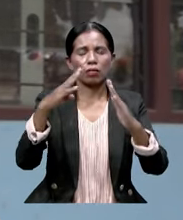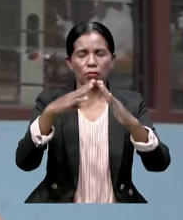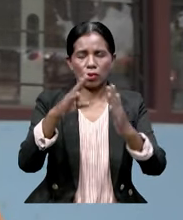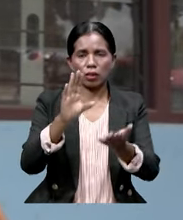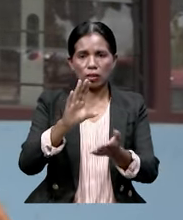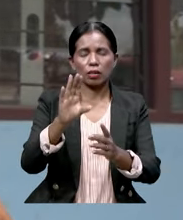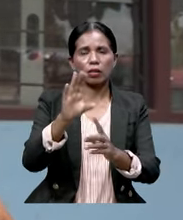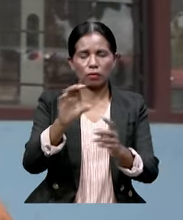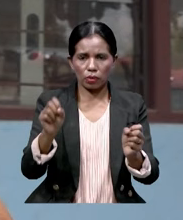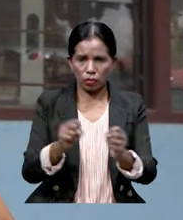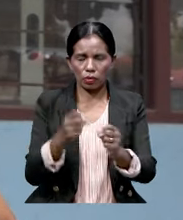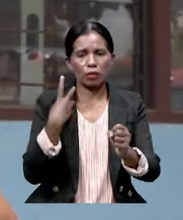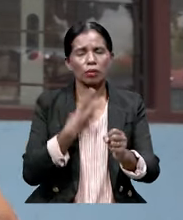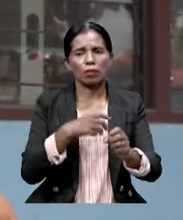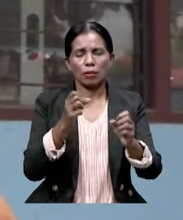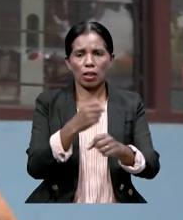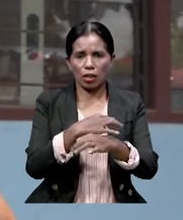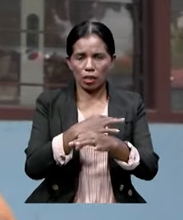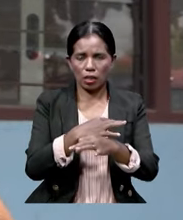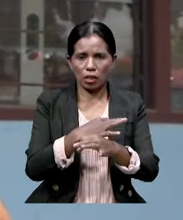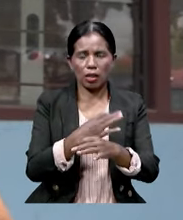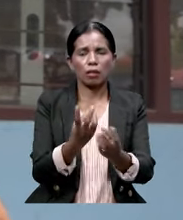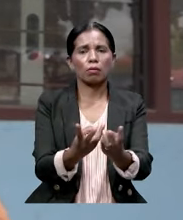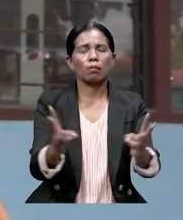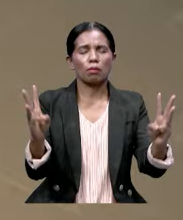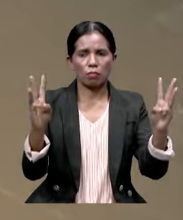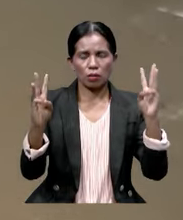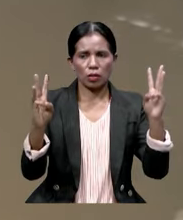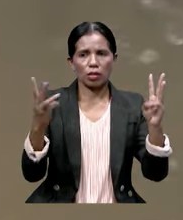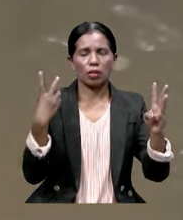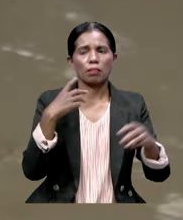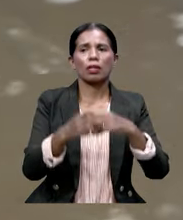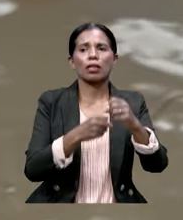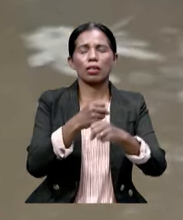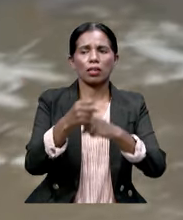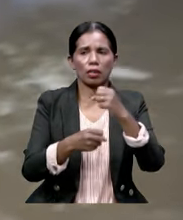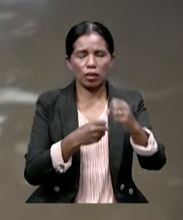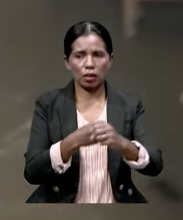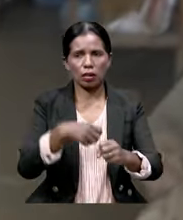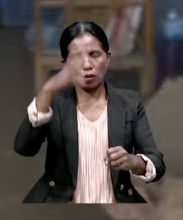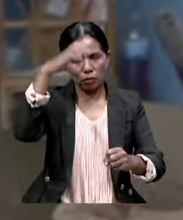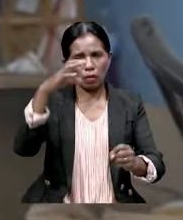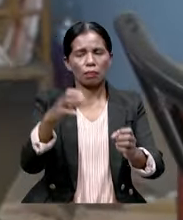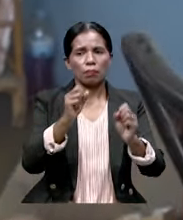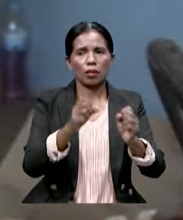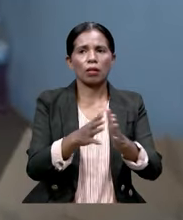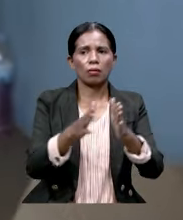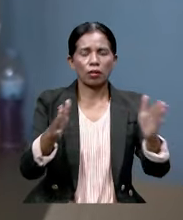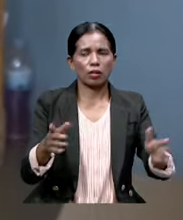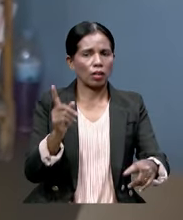bele ajuda ami par halo moru haliutia atu nune par ami bele tinan tinan karik karik udang bele botmos la bele